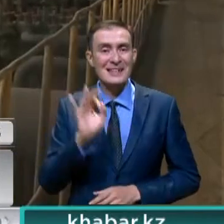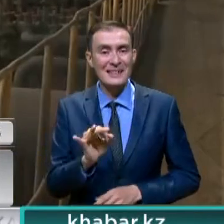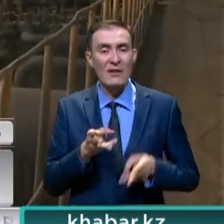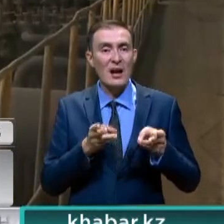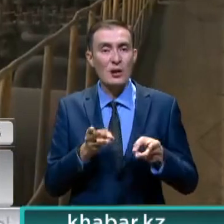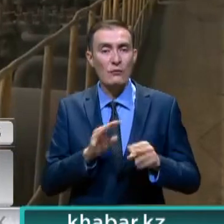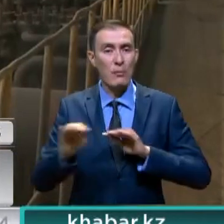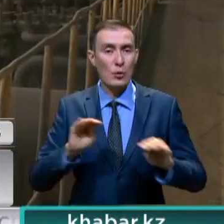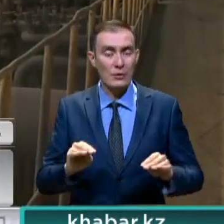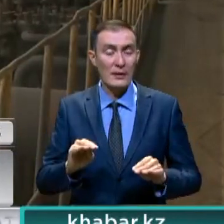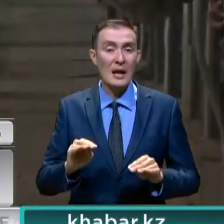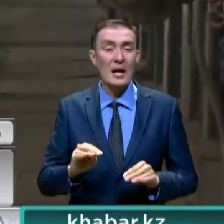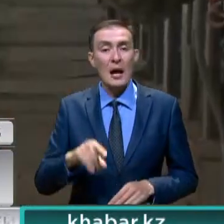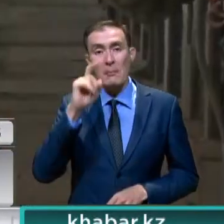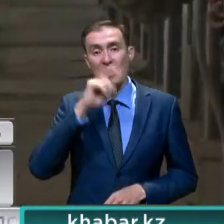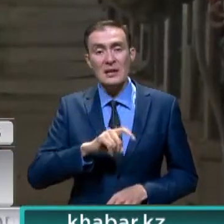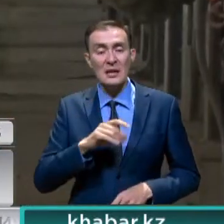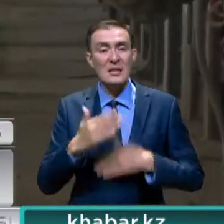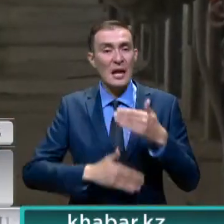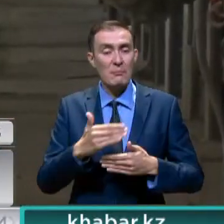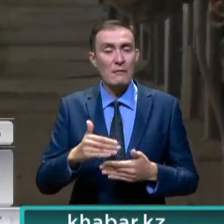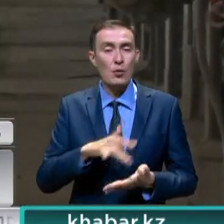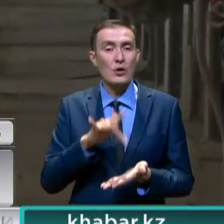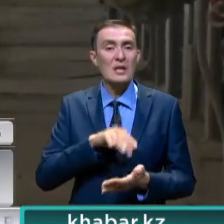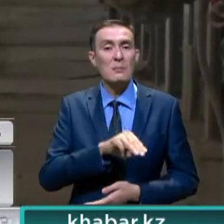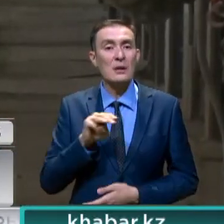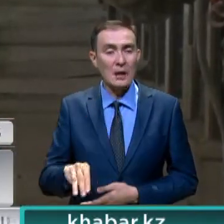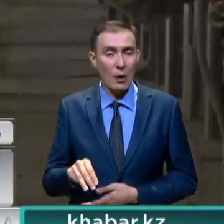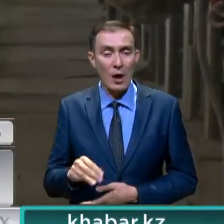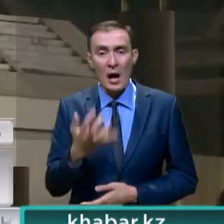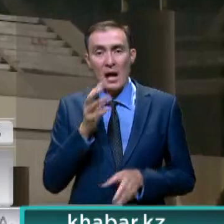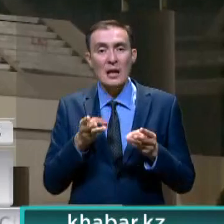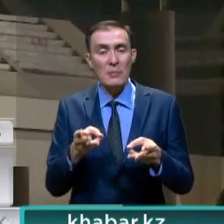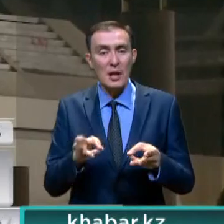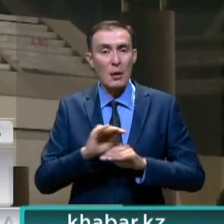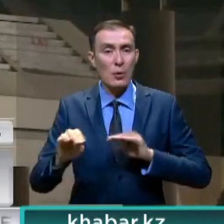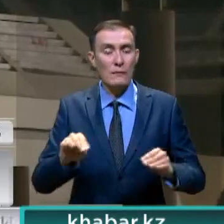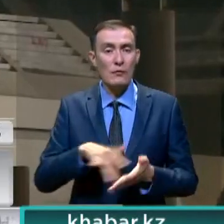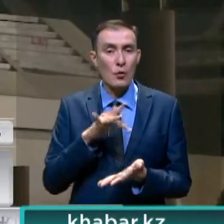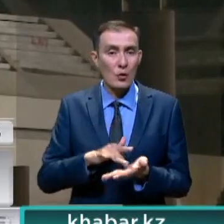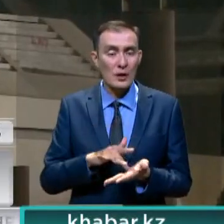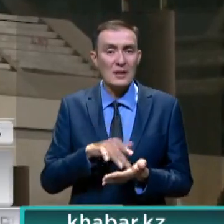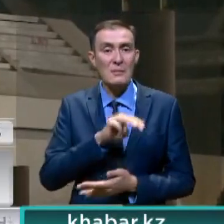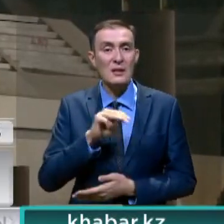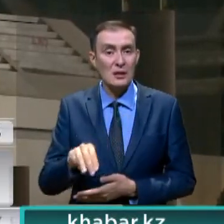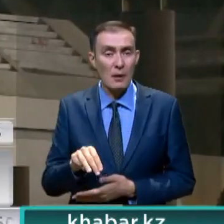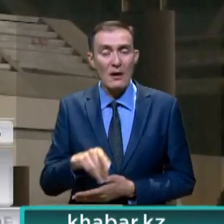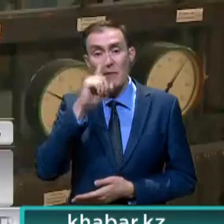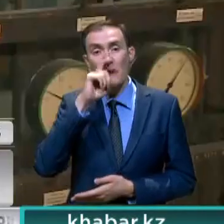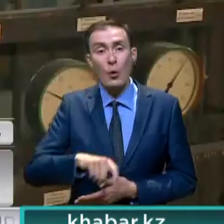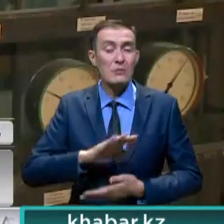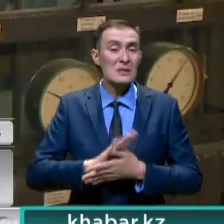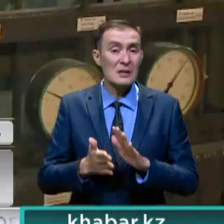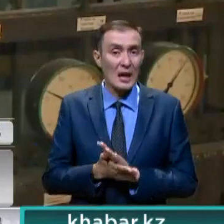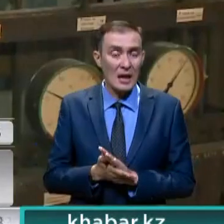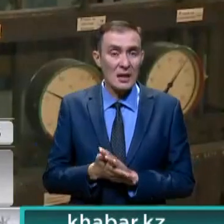80% котлов по всей стране. Слабые темпы в Темиртау. Основное отопительное оборудование города металлургов в